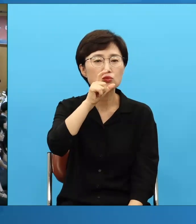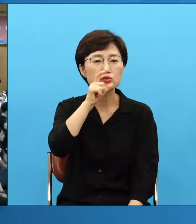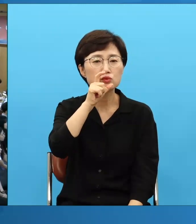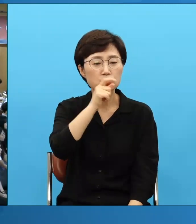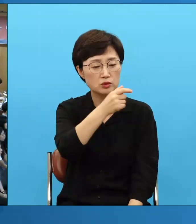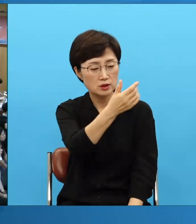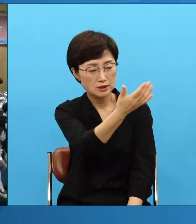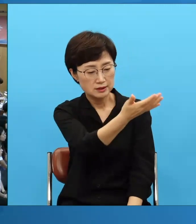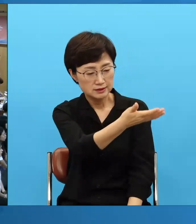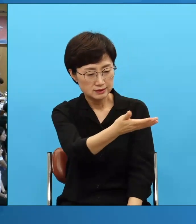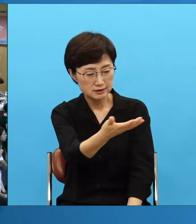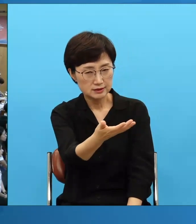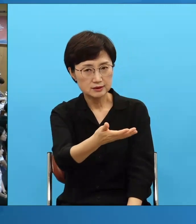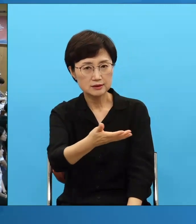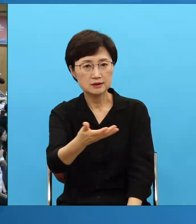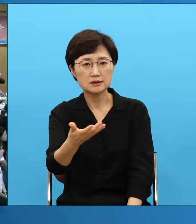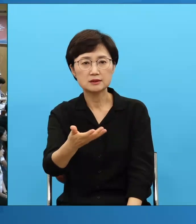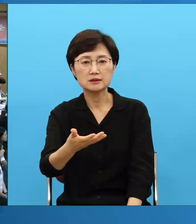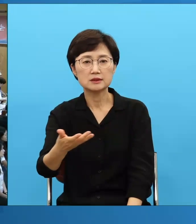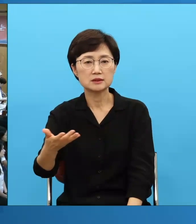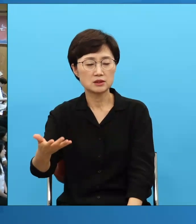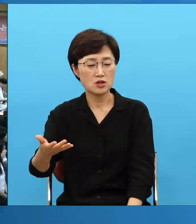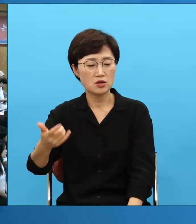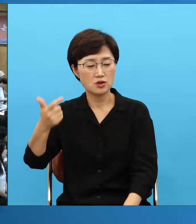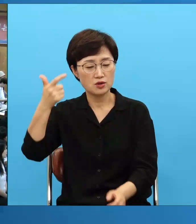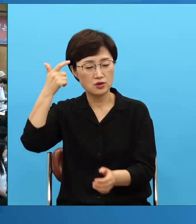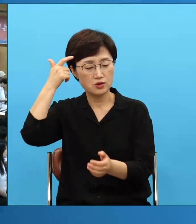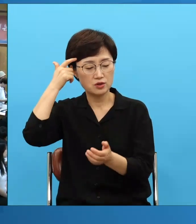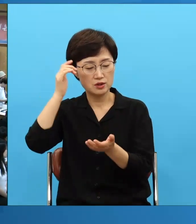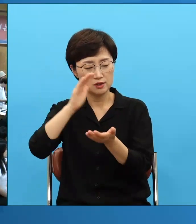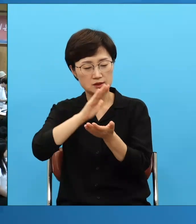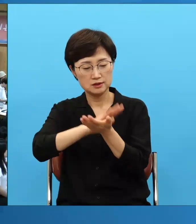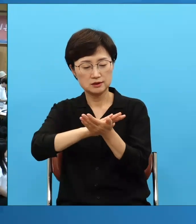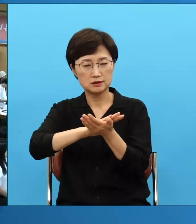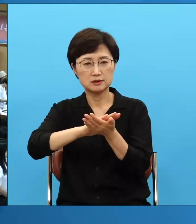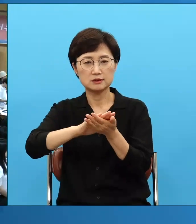오염생 머리 흘러